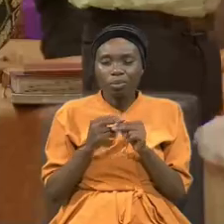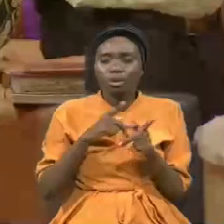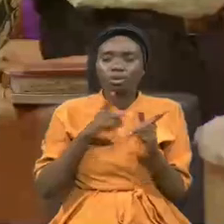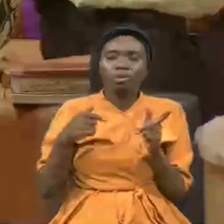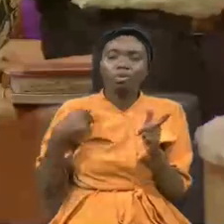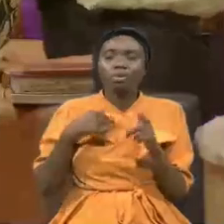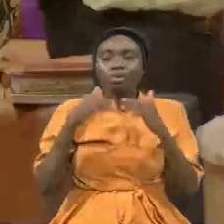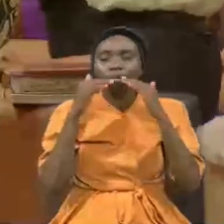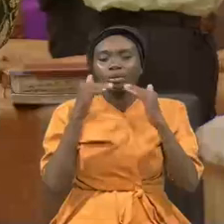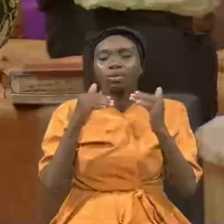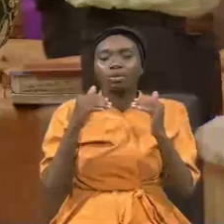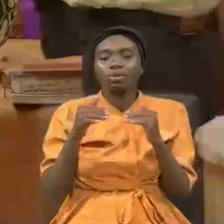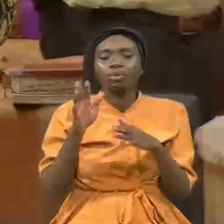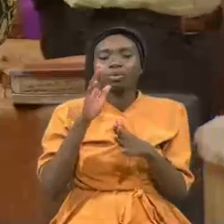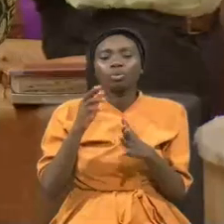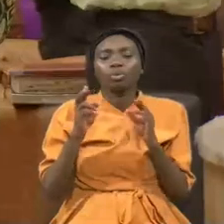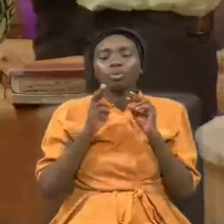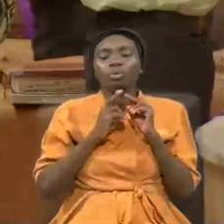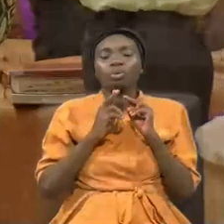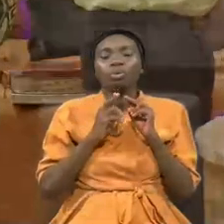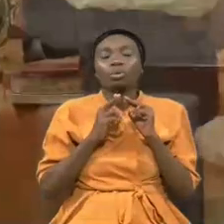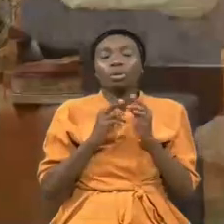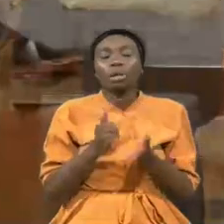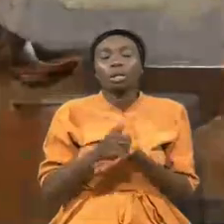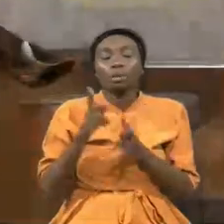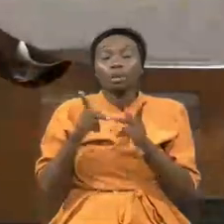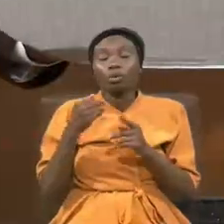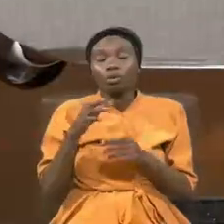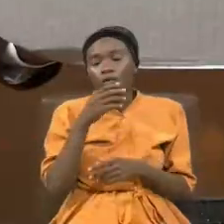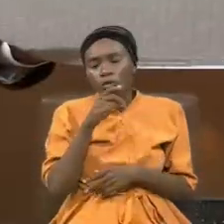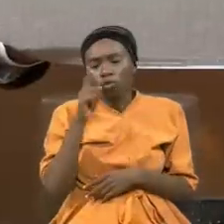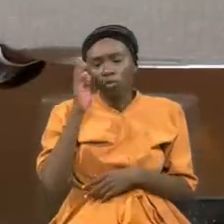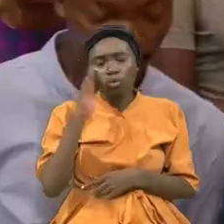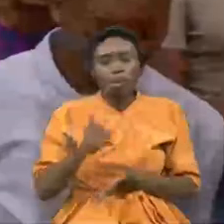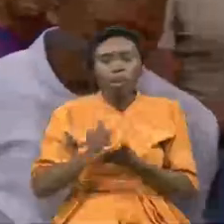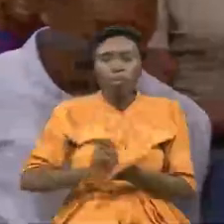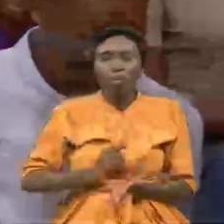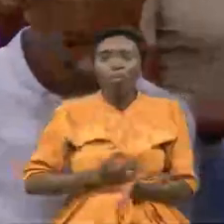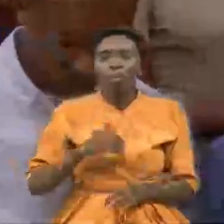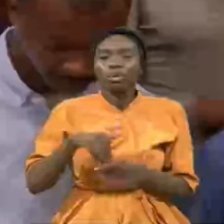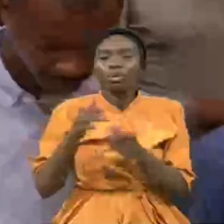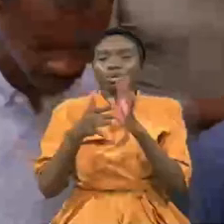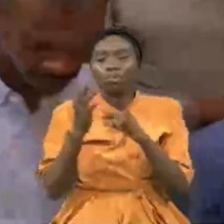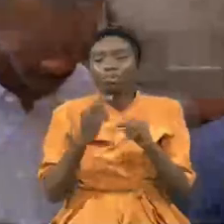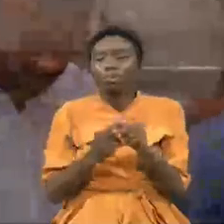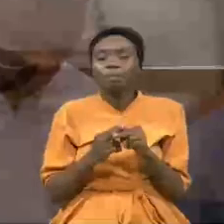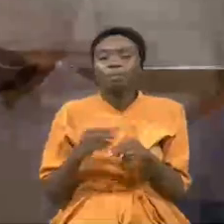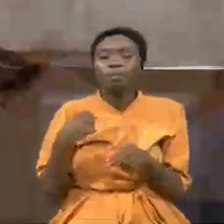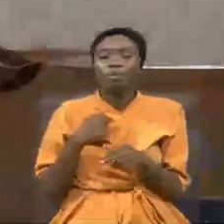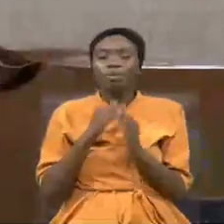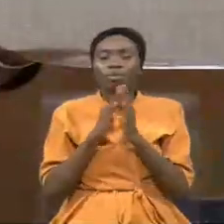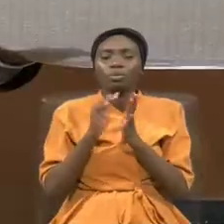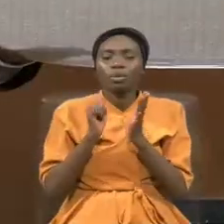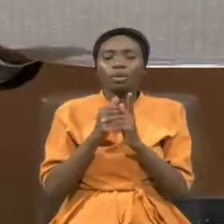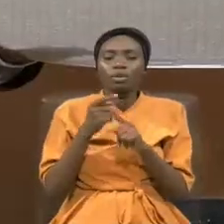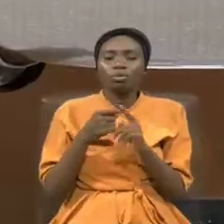au mal. Seigneur, nous te remercions. Tu as aidé les gens d'antan. Tu vas nous aider. Nous prions